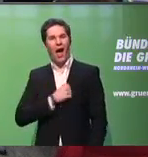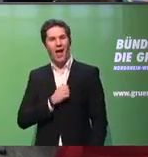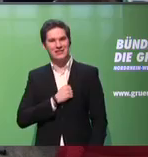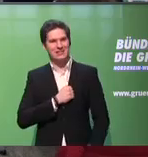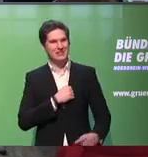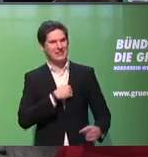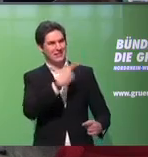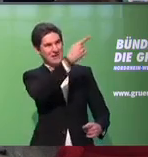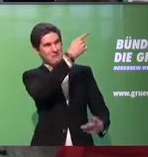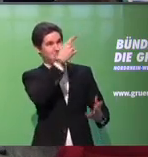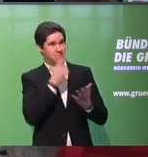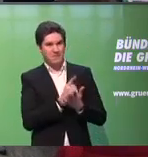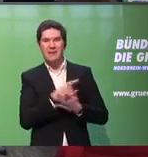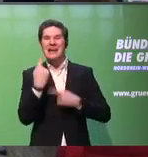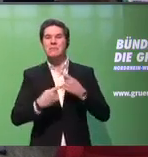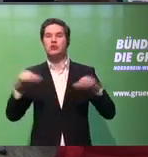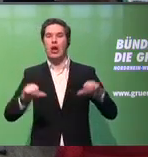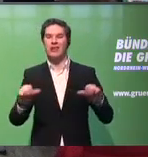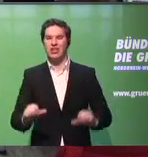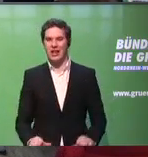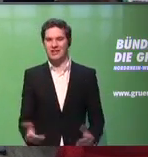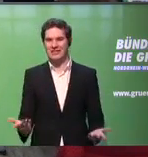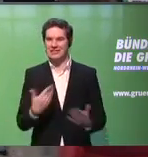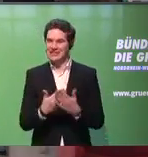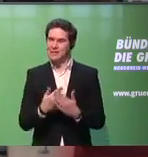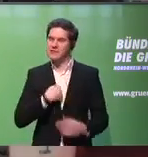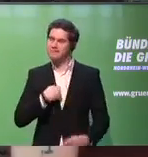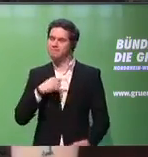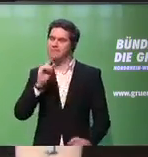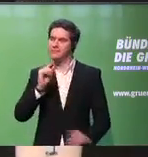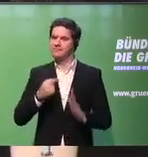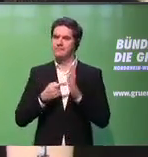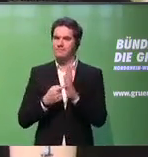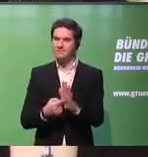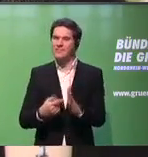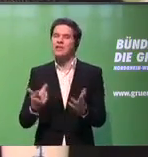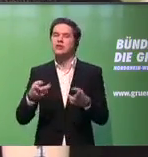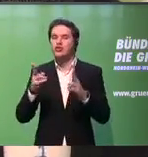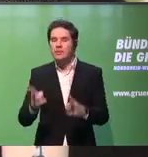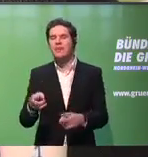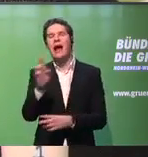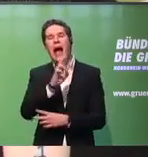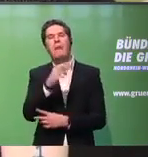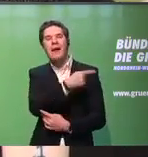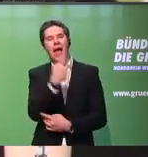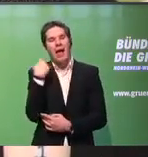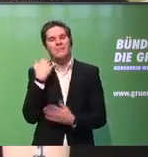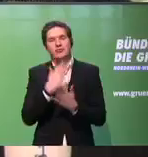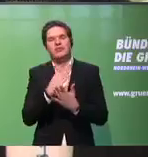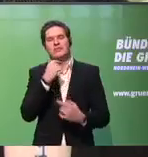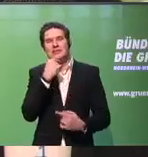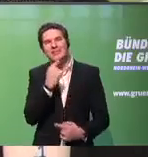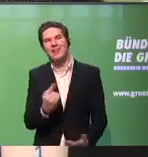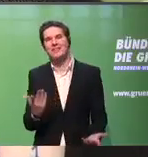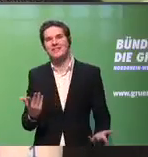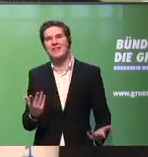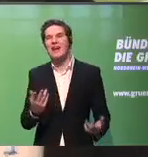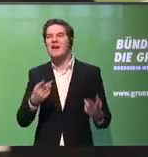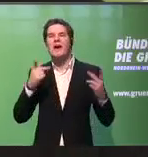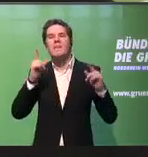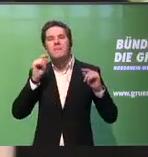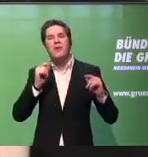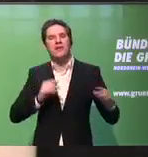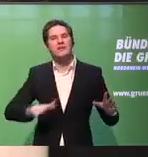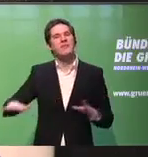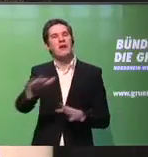nur schlechter sein kann. Ich bin aber hier vollkommen mit Rebecca einer Meinung, das ist ein gutes, grünes und auch föderalistisches